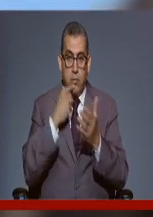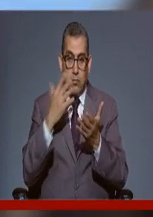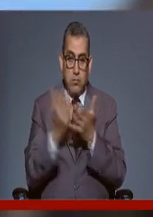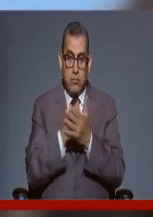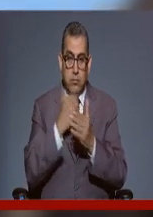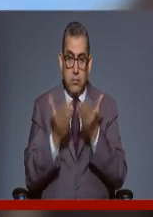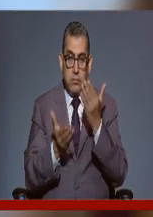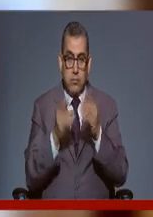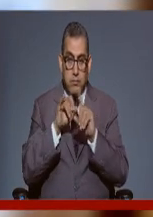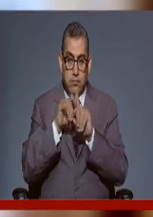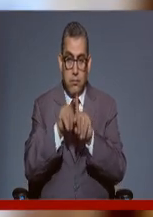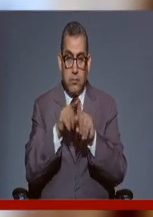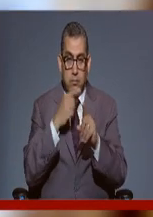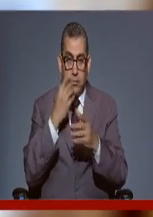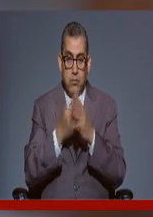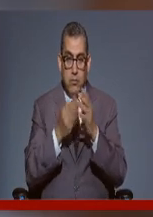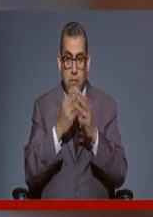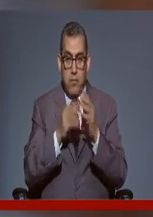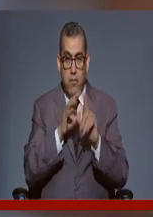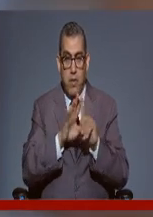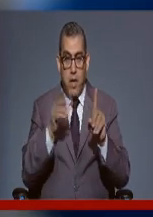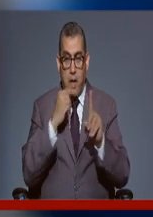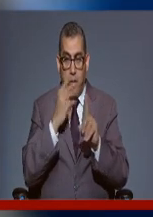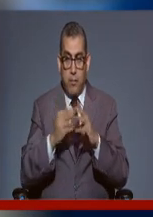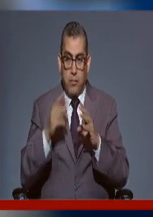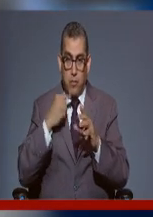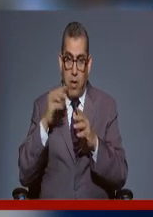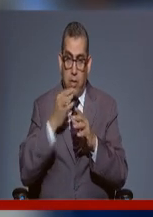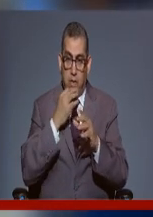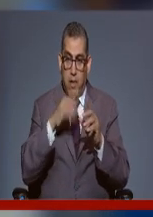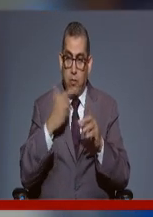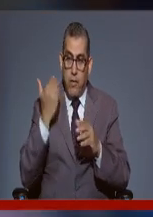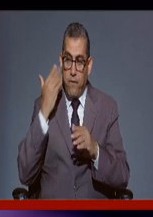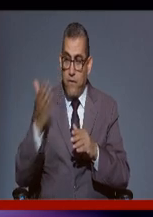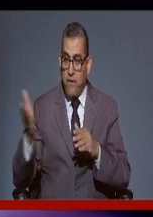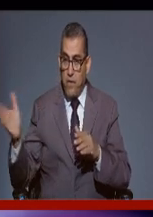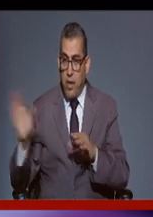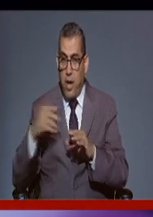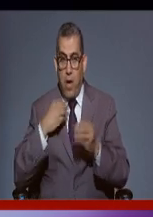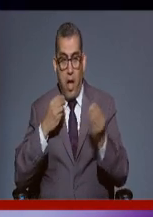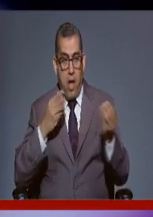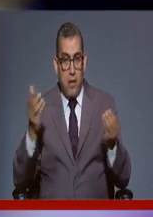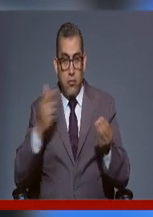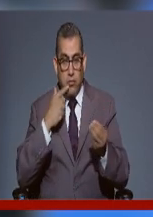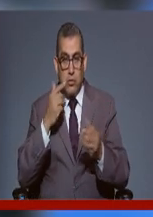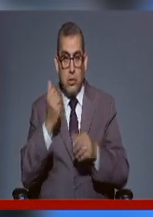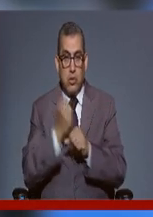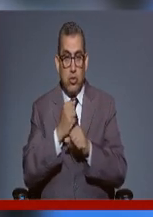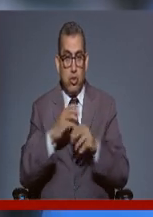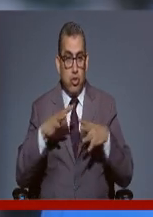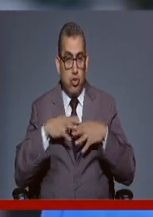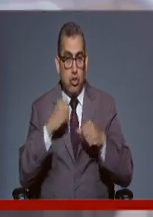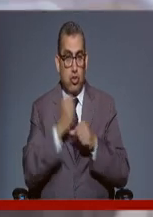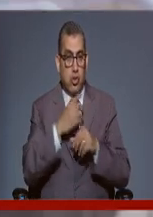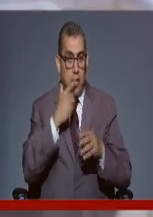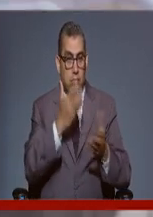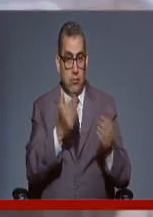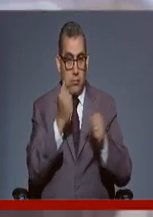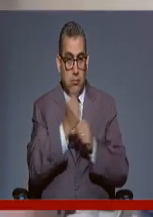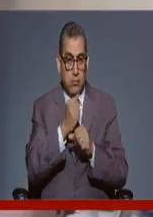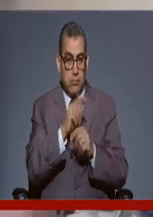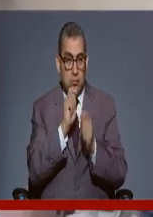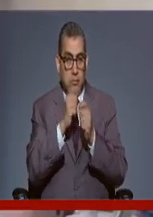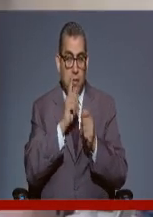التوازن بين معدلات النمو السكاني والموارد المتاحه ويعظم من استثمار في الطاقه البشريه ويحسن خصائصها